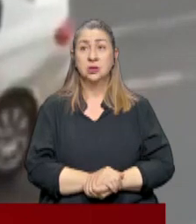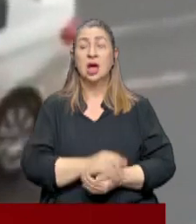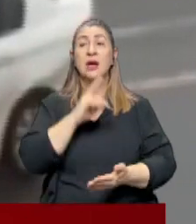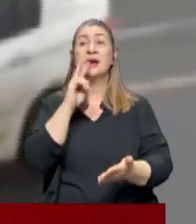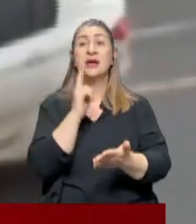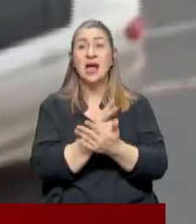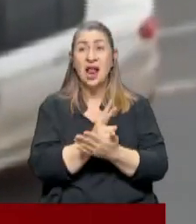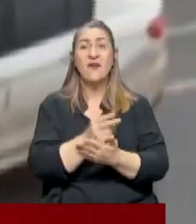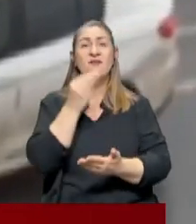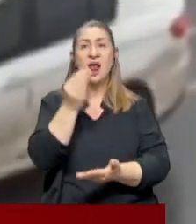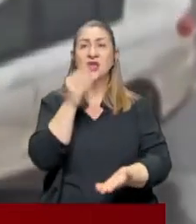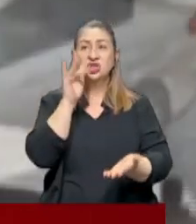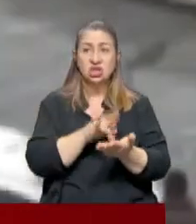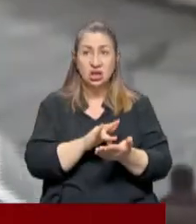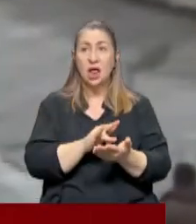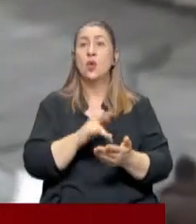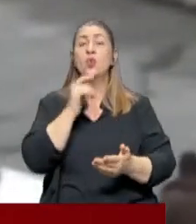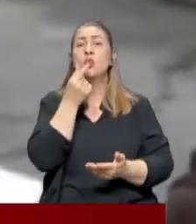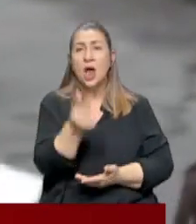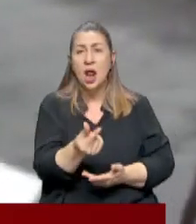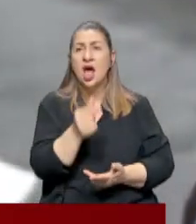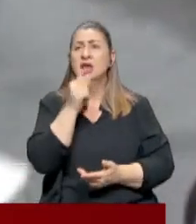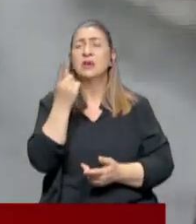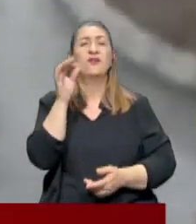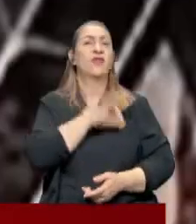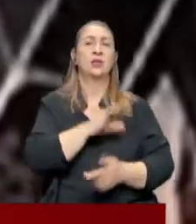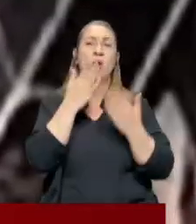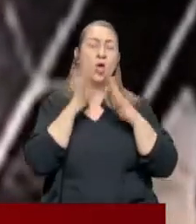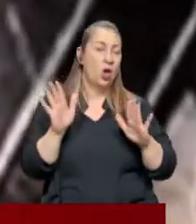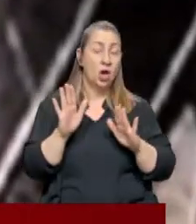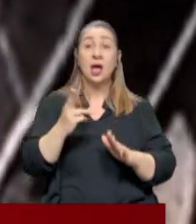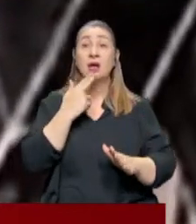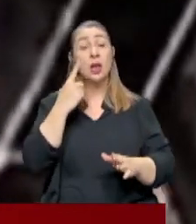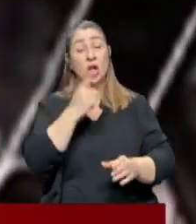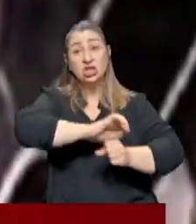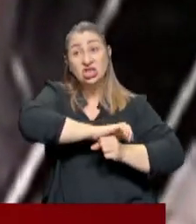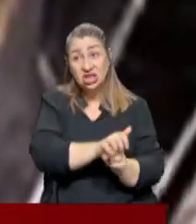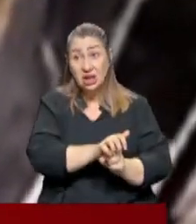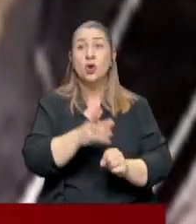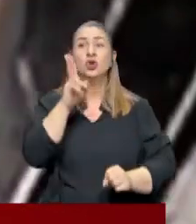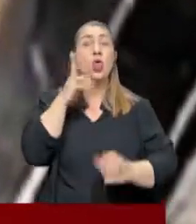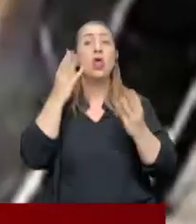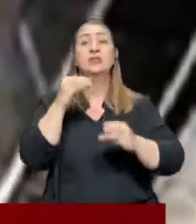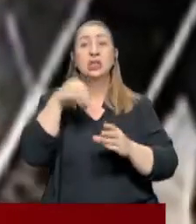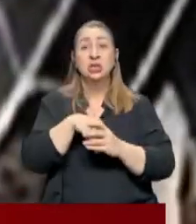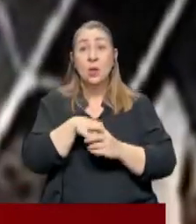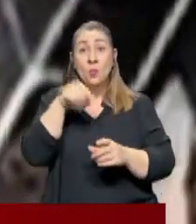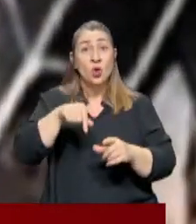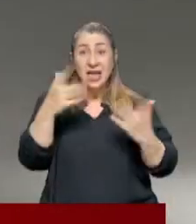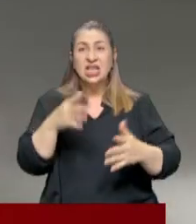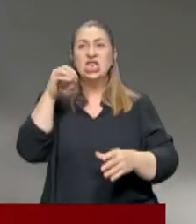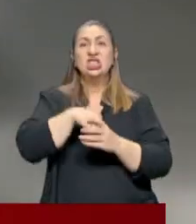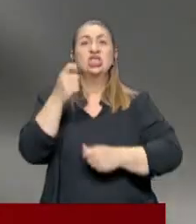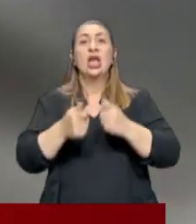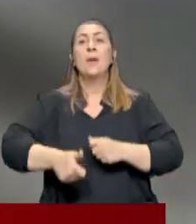Alınan kararlar, verilen cezalar, uyarılar hiçbiri fayda etmedi. Kadına yönelik şiddetin son bulması için bu kez